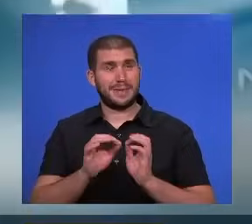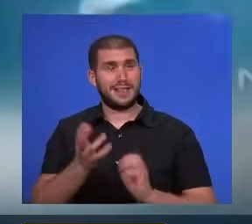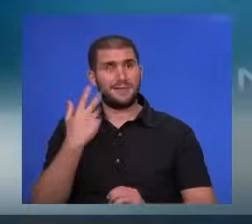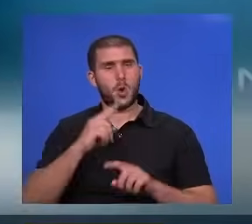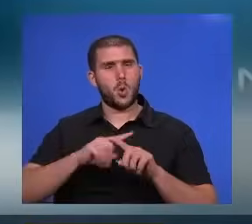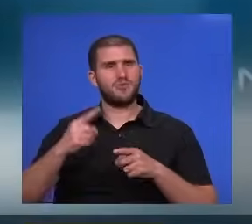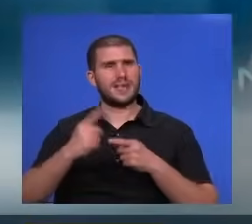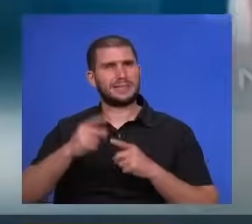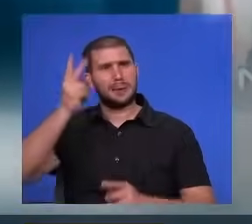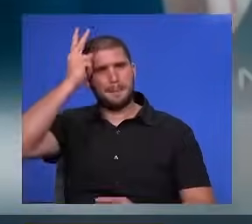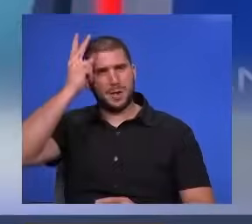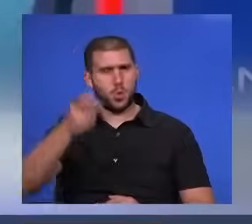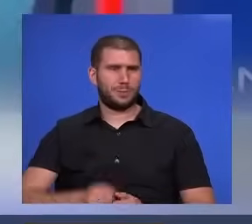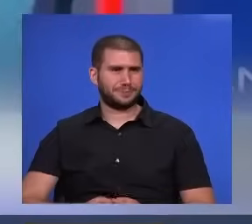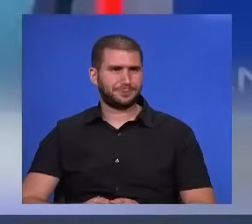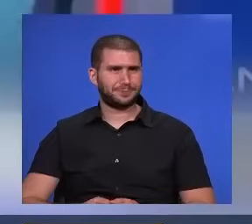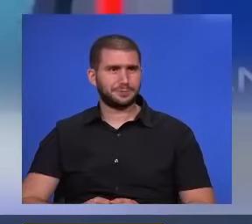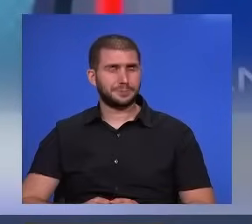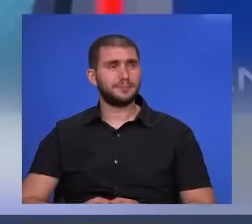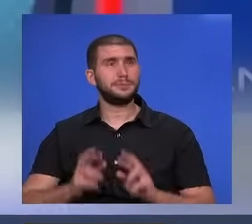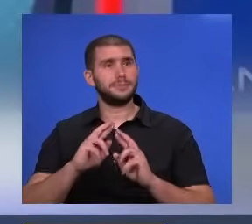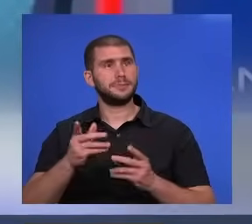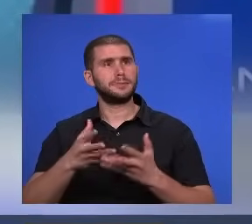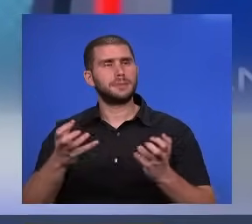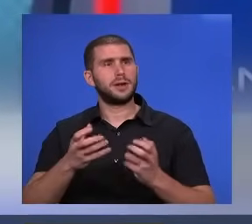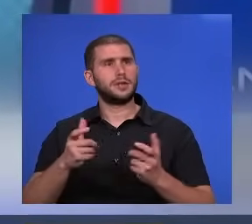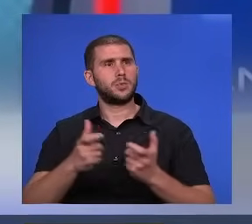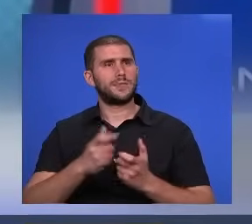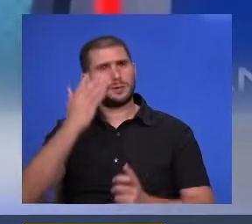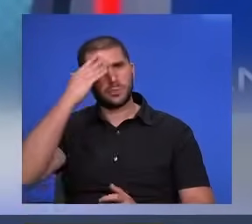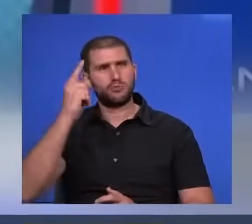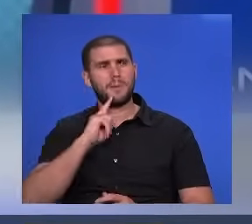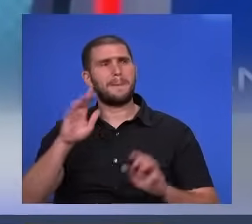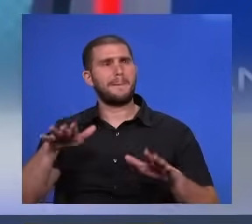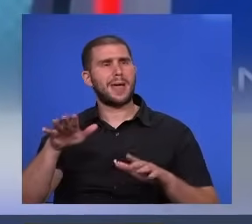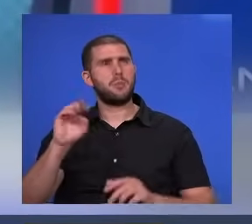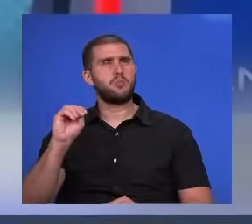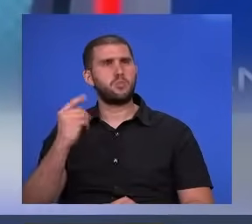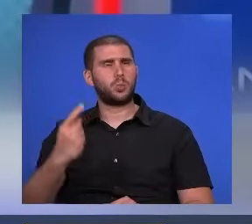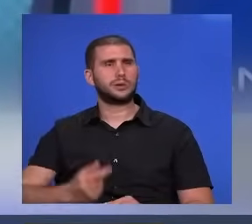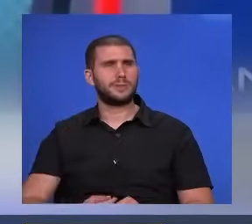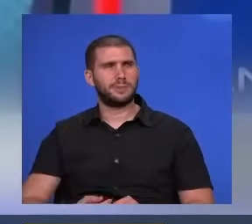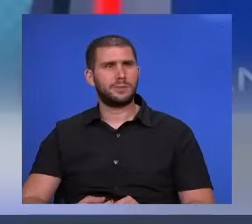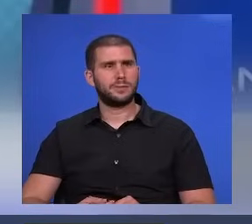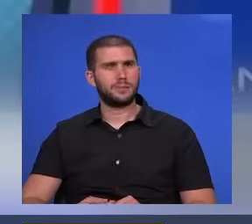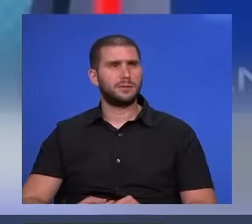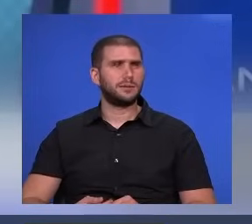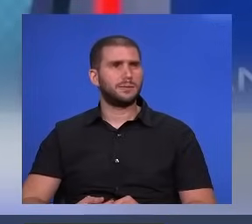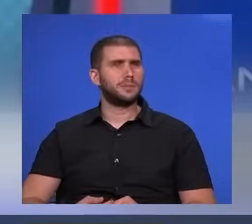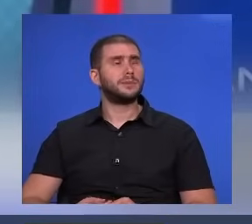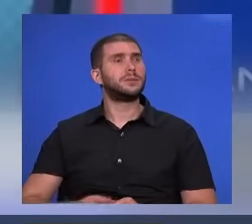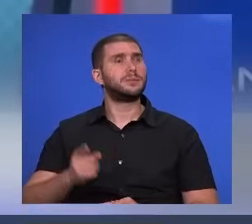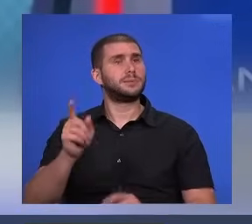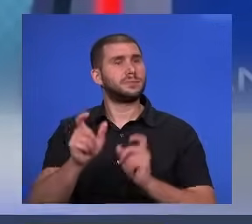כחודש וחצי בפרו. Las autoridades han desarticulado una banda conocida como Los Ángeles de Mustafa,